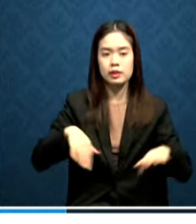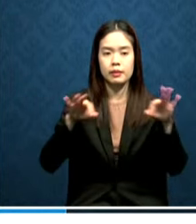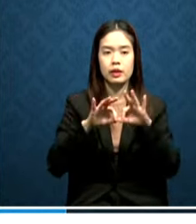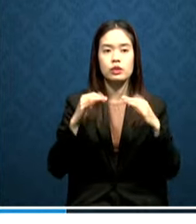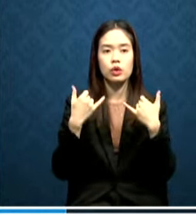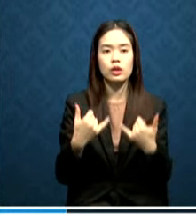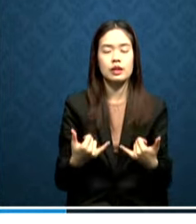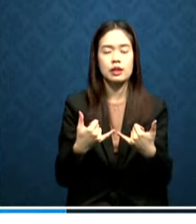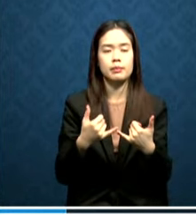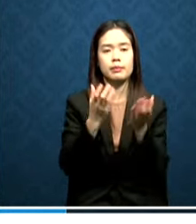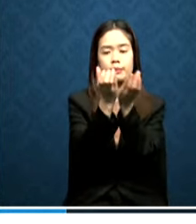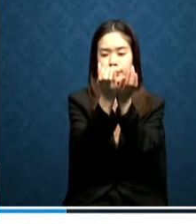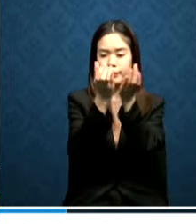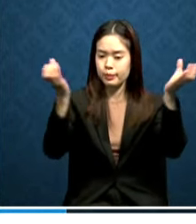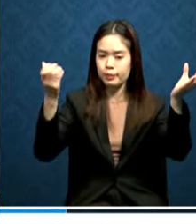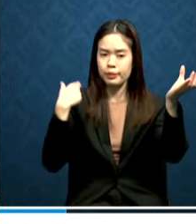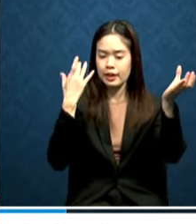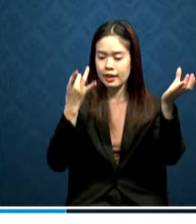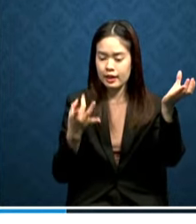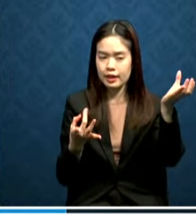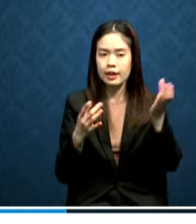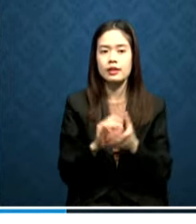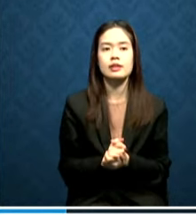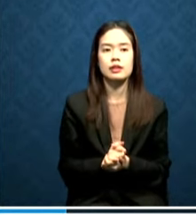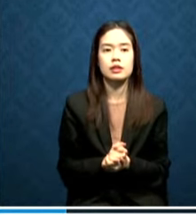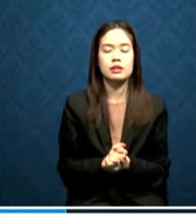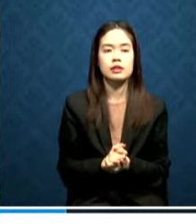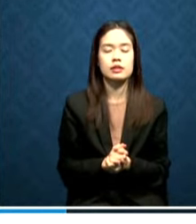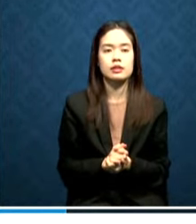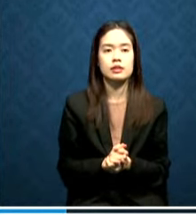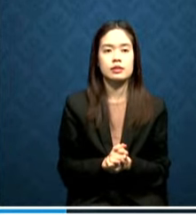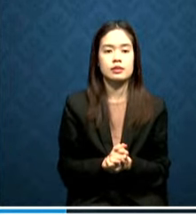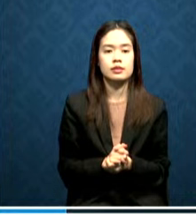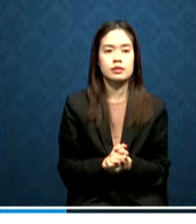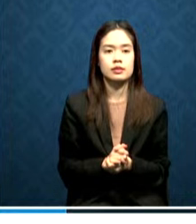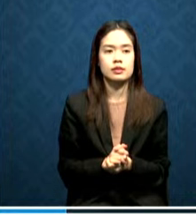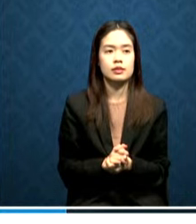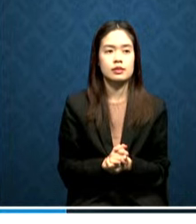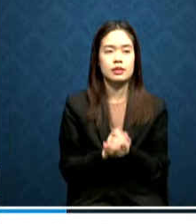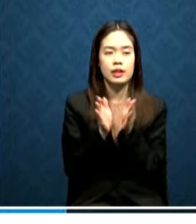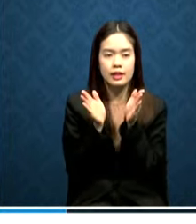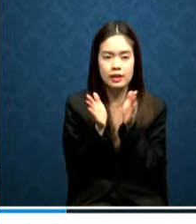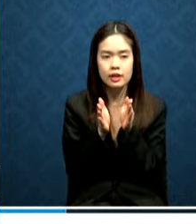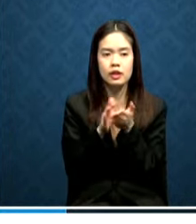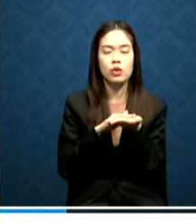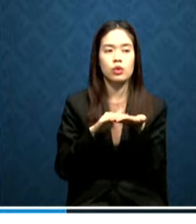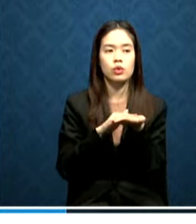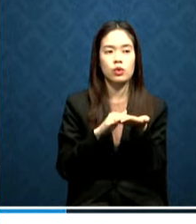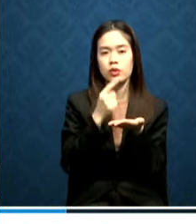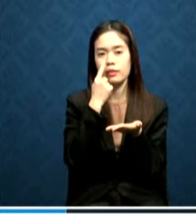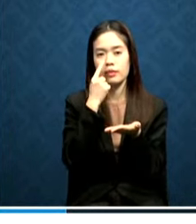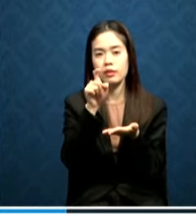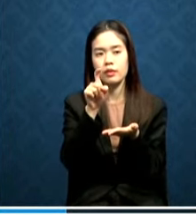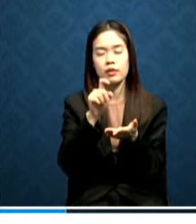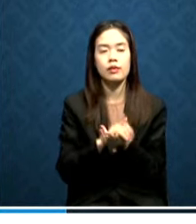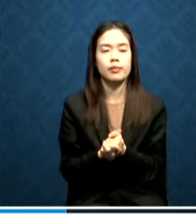มันอยู่ในรัฐธรรมนูญอะไรบ้างนะครับขออนุญาตสไลด์ต่อไปนะฮะเล็กเข้าไปอีกนะครับขออภัยนะฮะคือจริงๆแล้ว